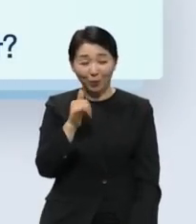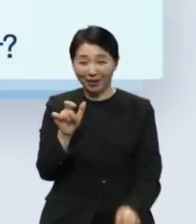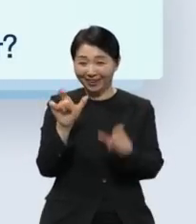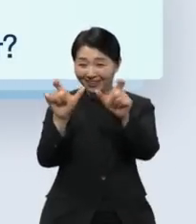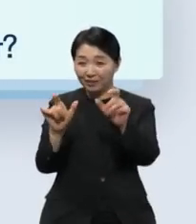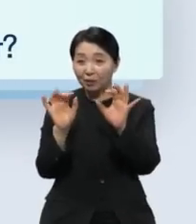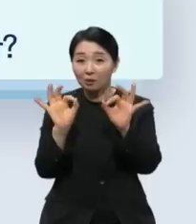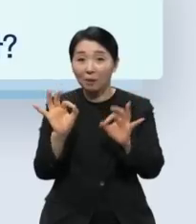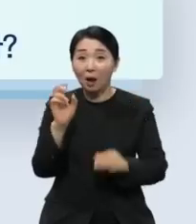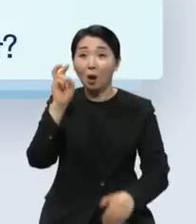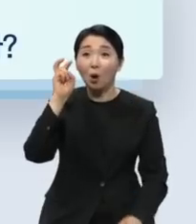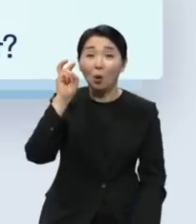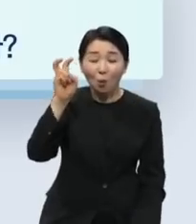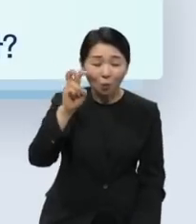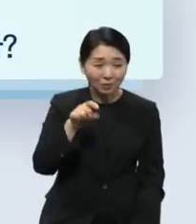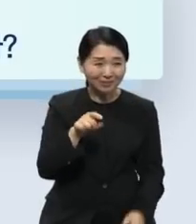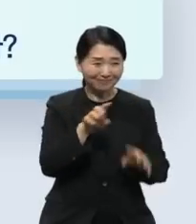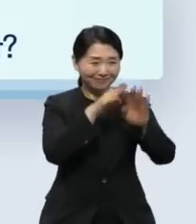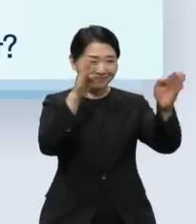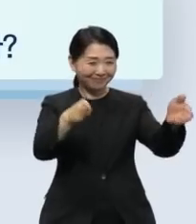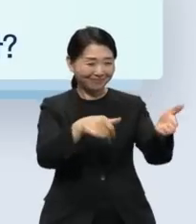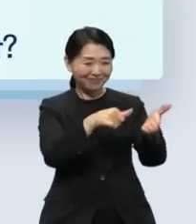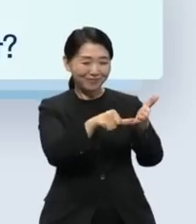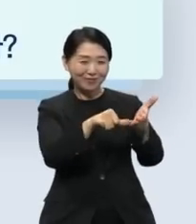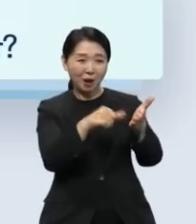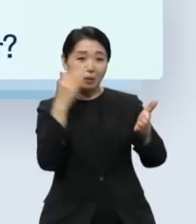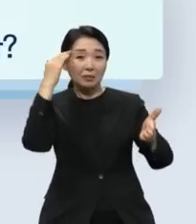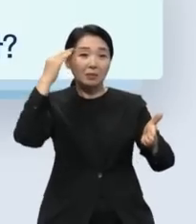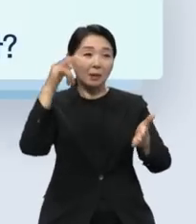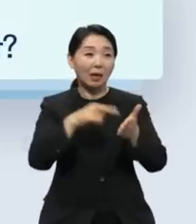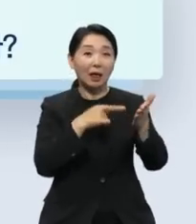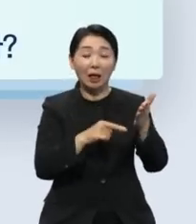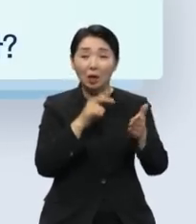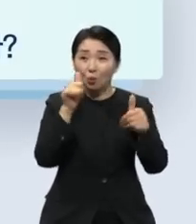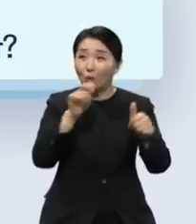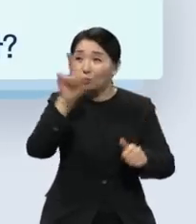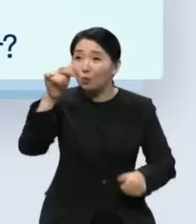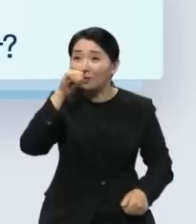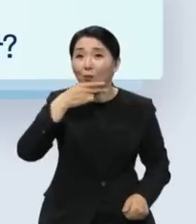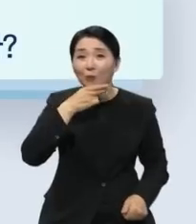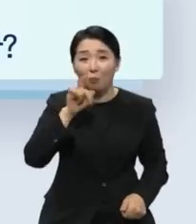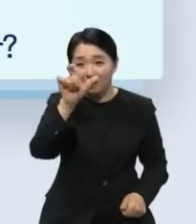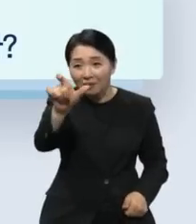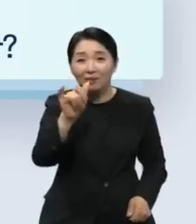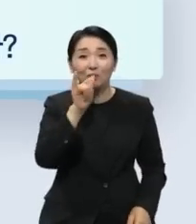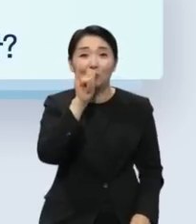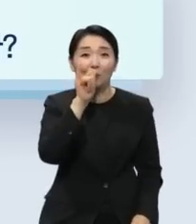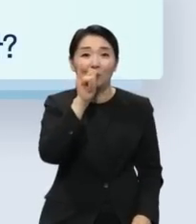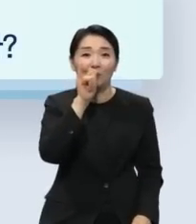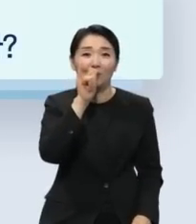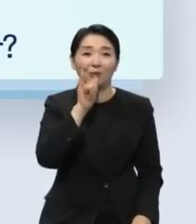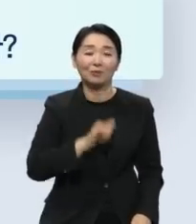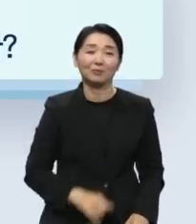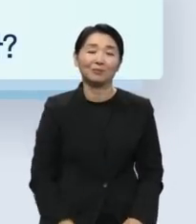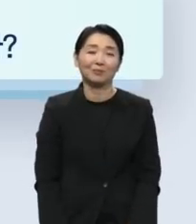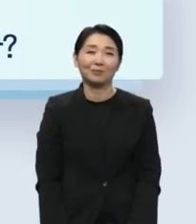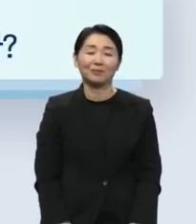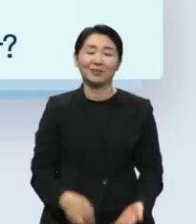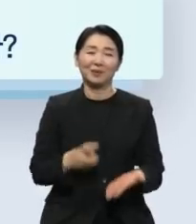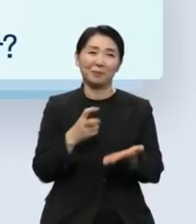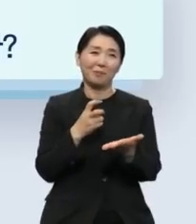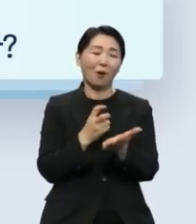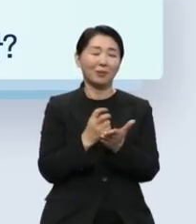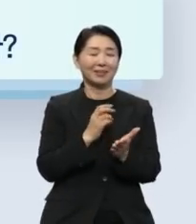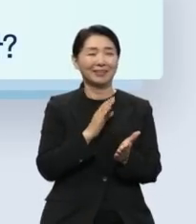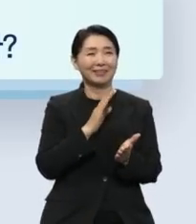이거 혹시 저 사람 뭐 재물손괴를 고소당하는 거 아님 뭐 이런 것들이 달려 있더라고요 그런데 사실상 법이 그렇게